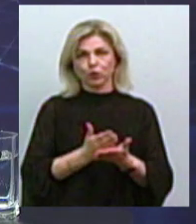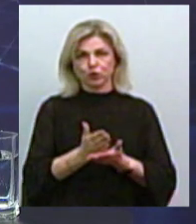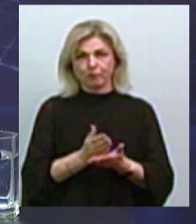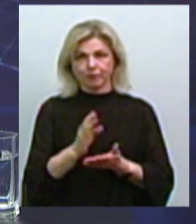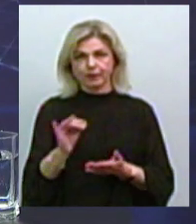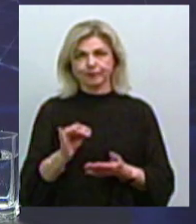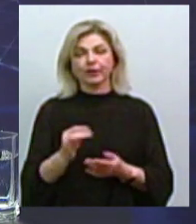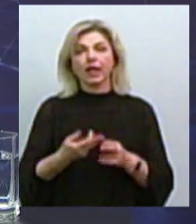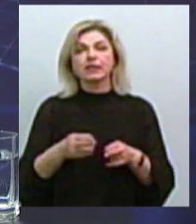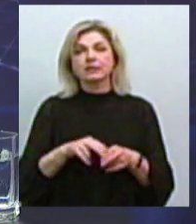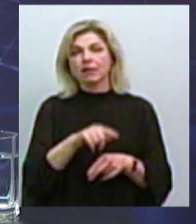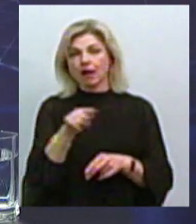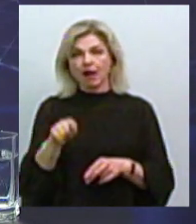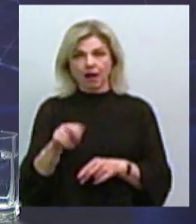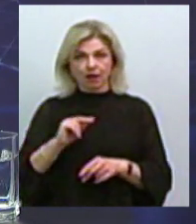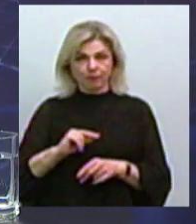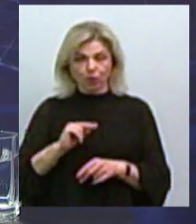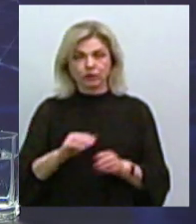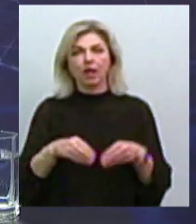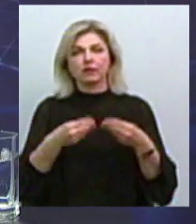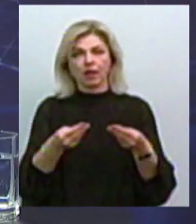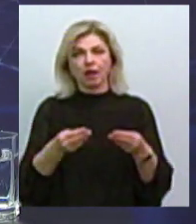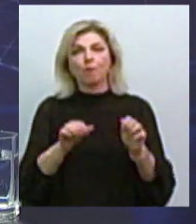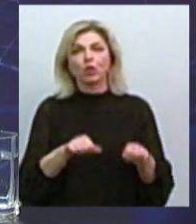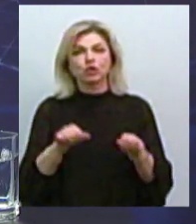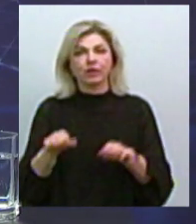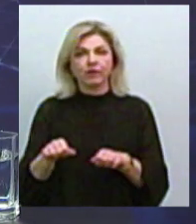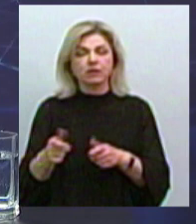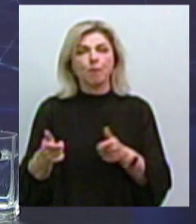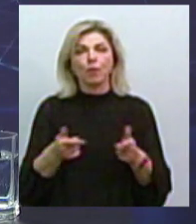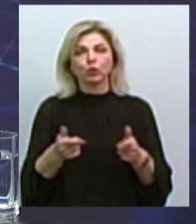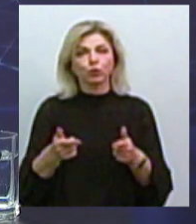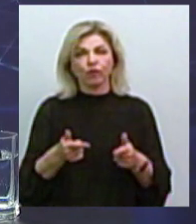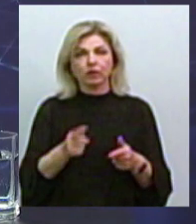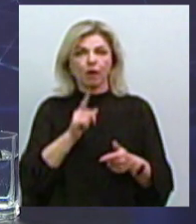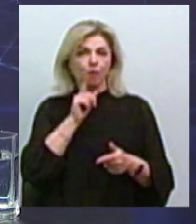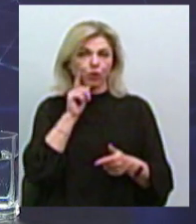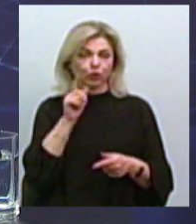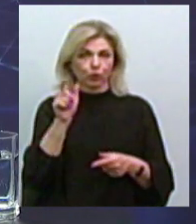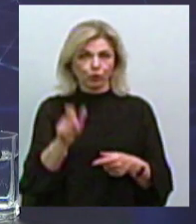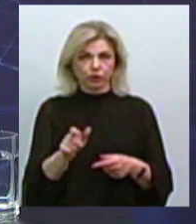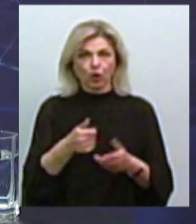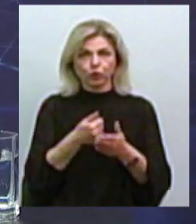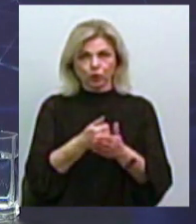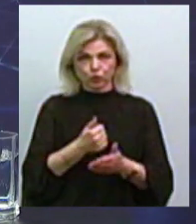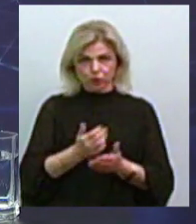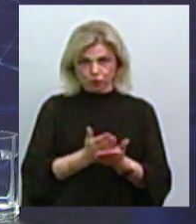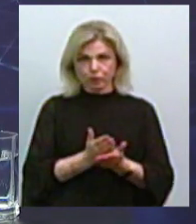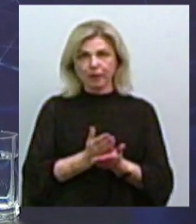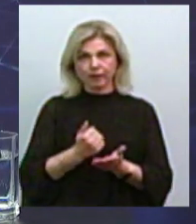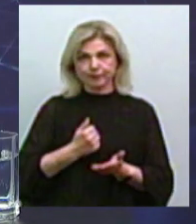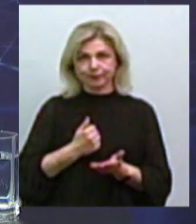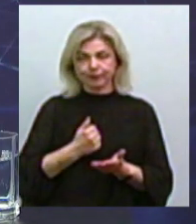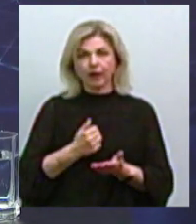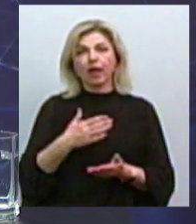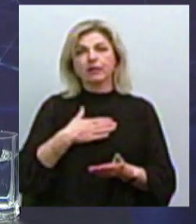ця робота, вона дає також можливість підготувати молоду людину до служби.